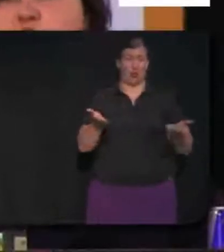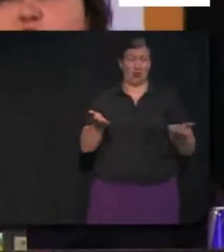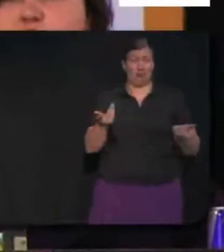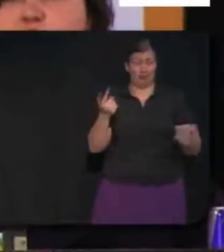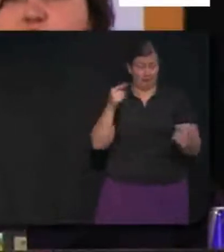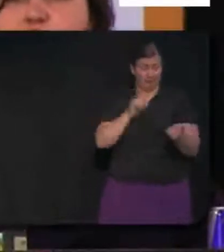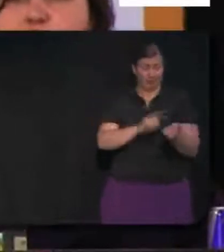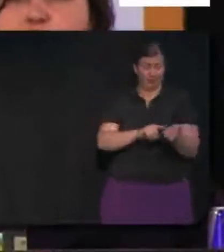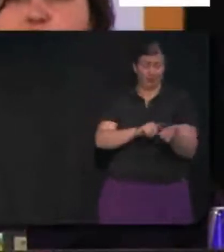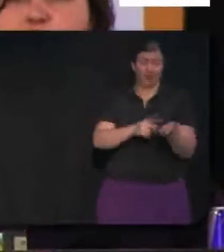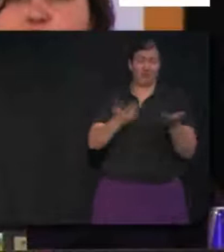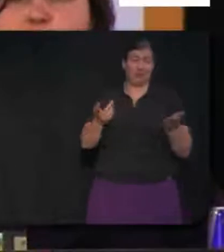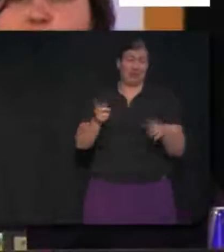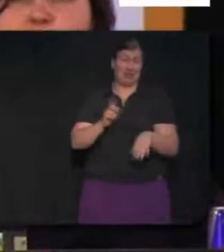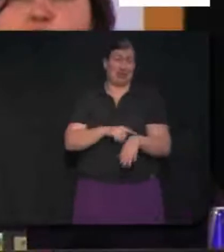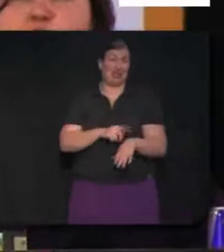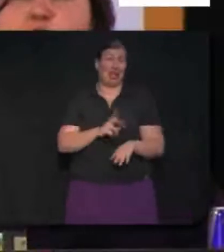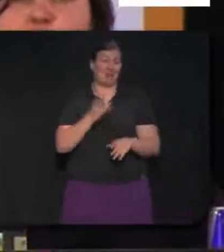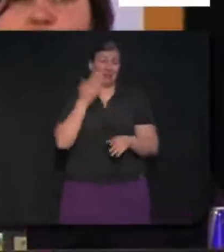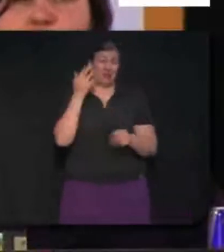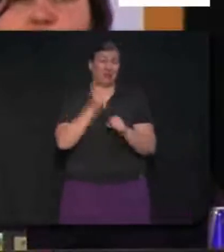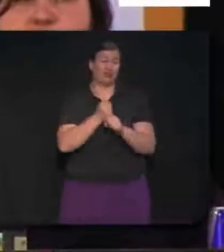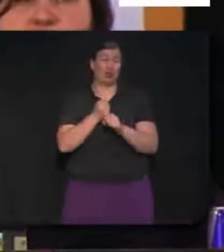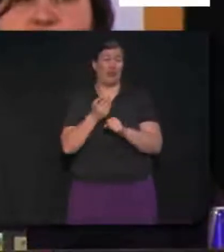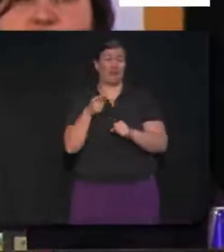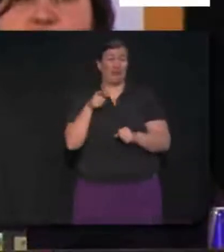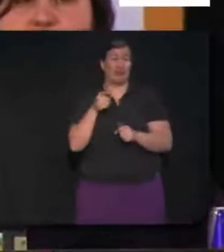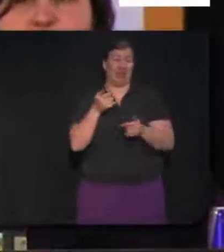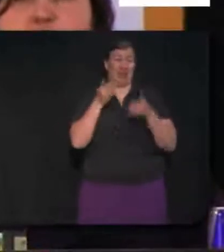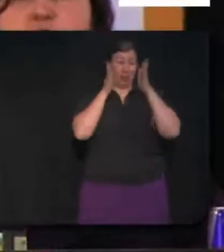Uhrzeit nennen wir es mal aufbringen könnt